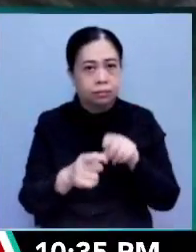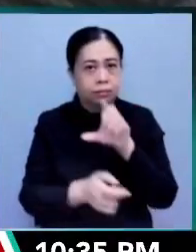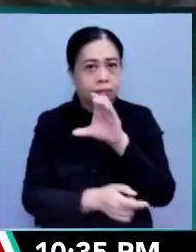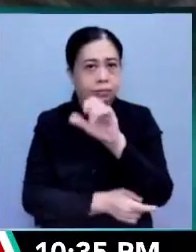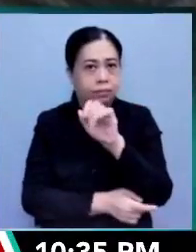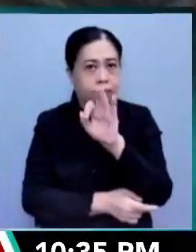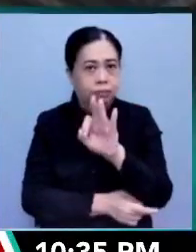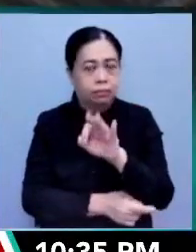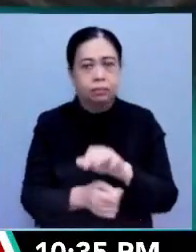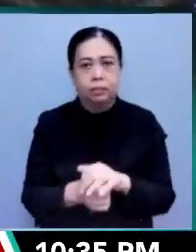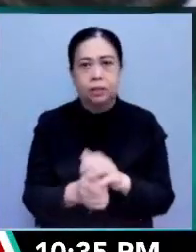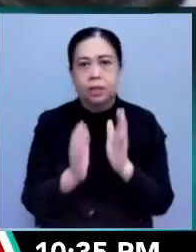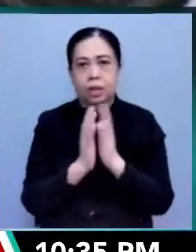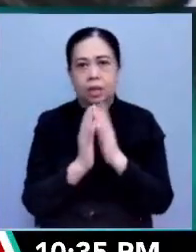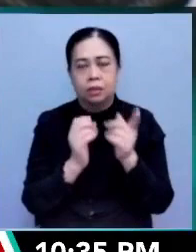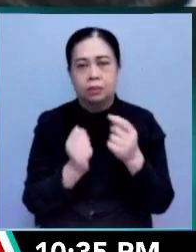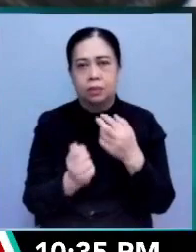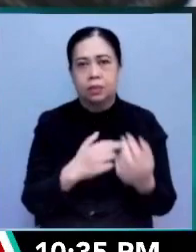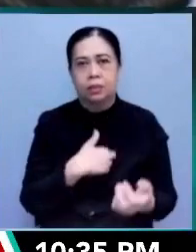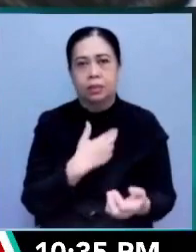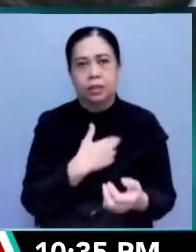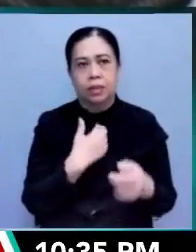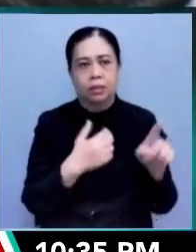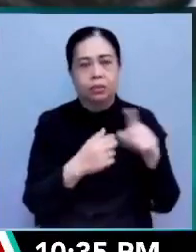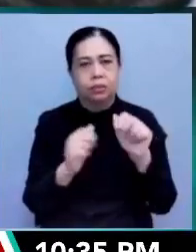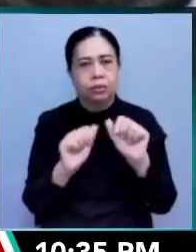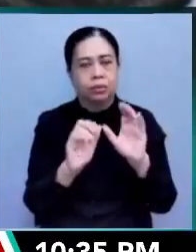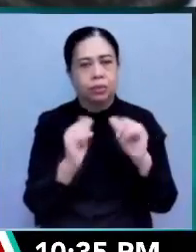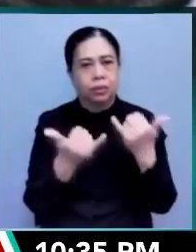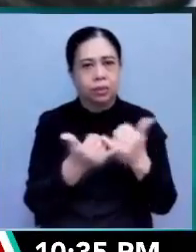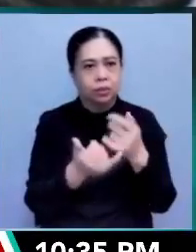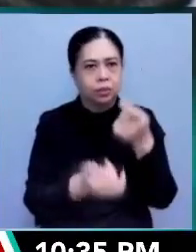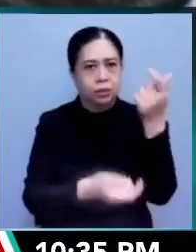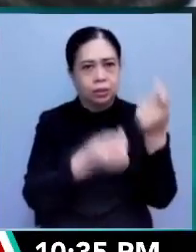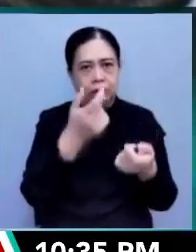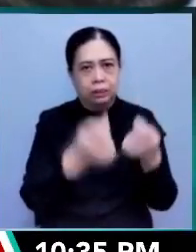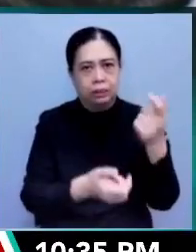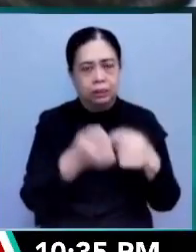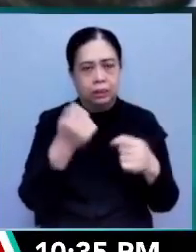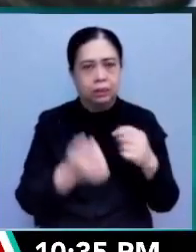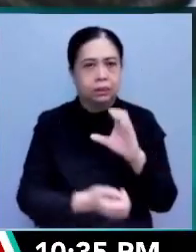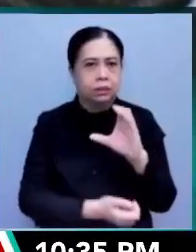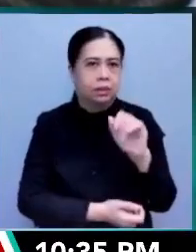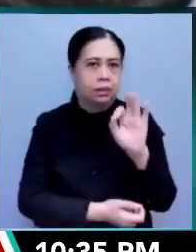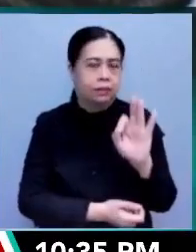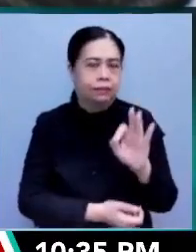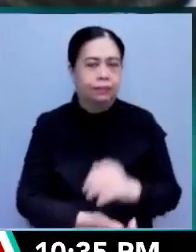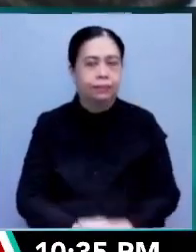Hinihingi pa namin ang reaksyon ng mga kagawaran na tinanggalan ng confidential fund.